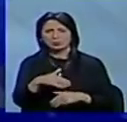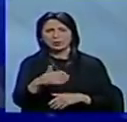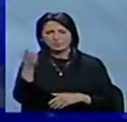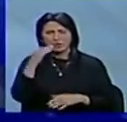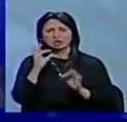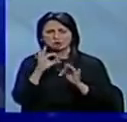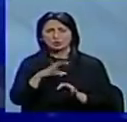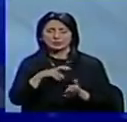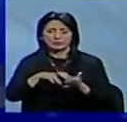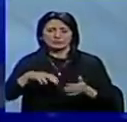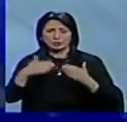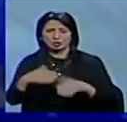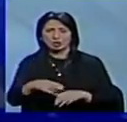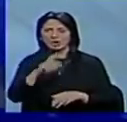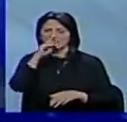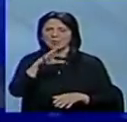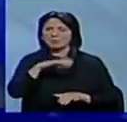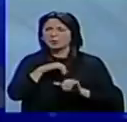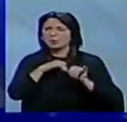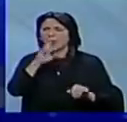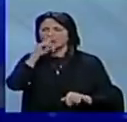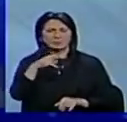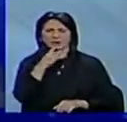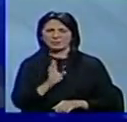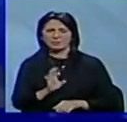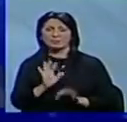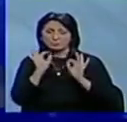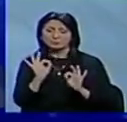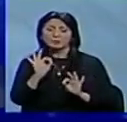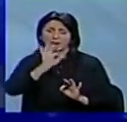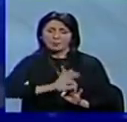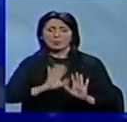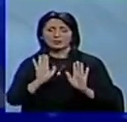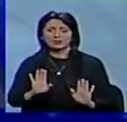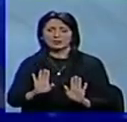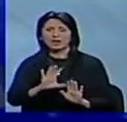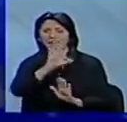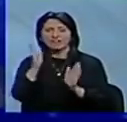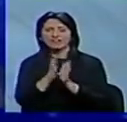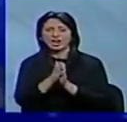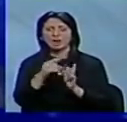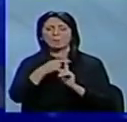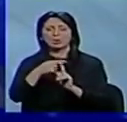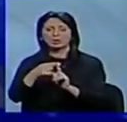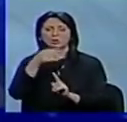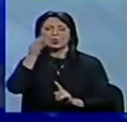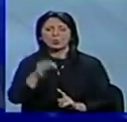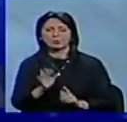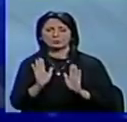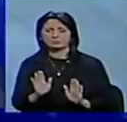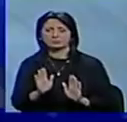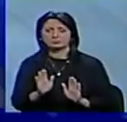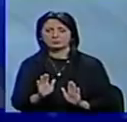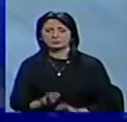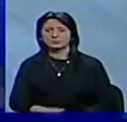მაშინაც სწორი გადაწყვეტება მივიღე, როცა იქ მივედი, მე რაღაცები ვისწავლე, რომელიც მე გამომადგა. საბოლოო ჯამში ჩემთვის არის ყველაფერი პოზიტიური გამოცდება ნებისმიერ შემთხვევაში,